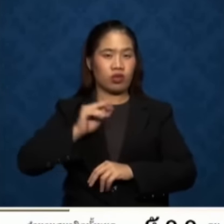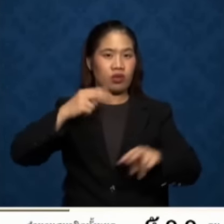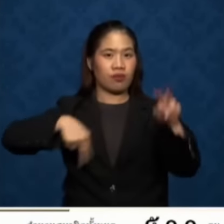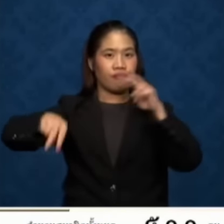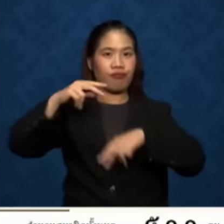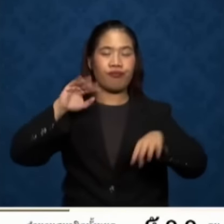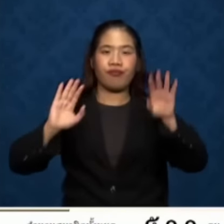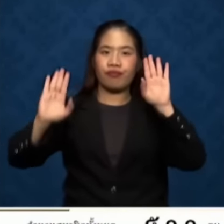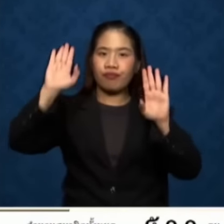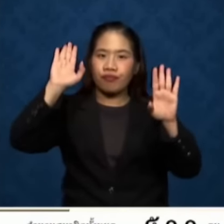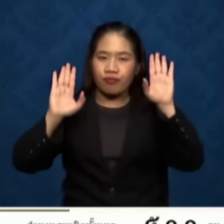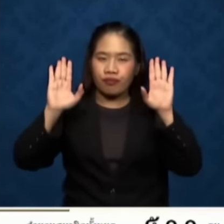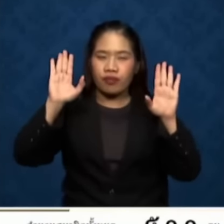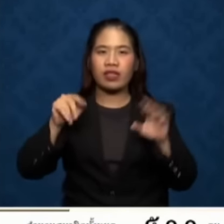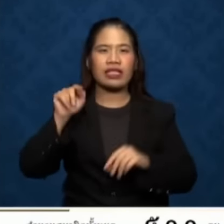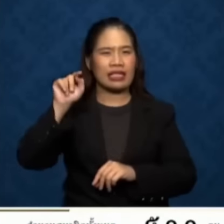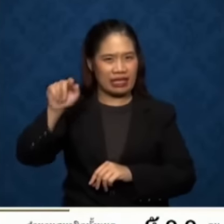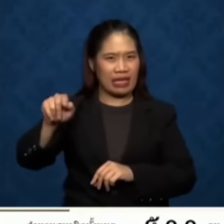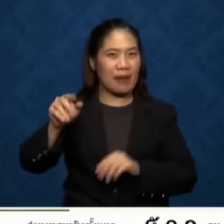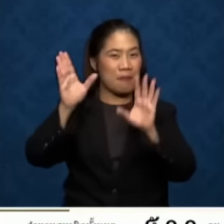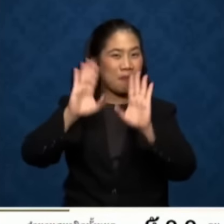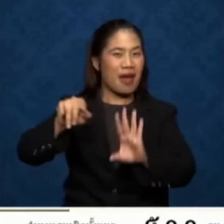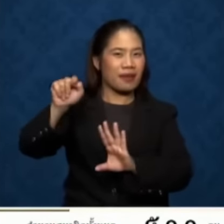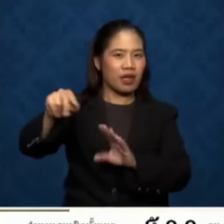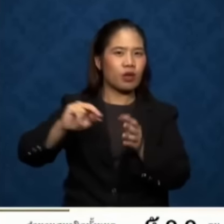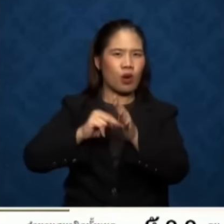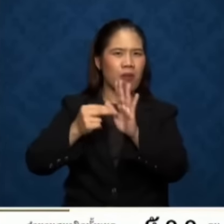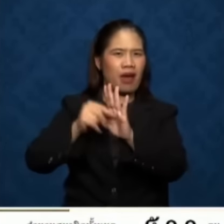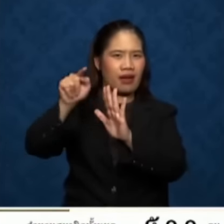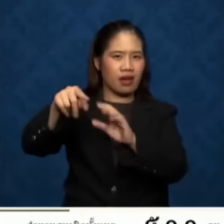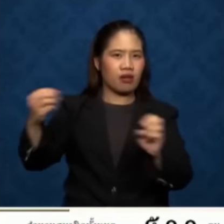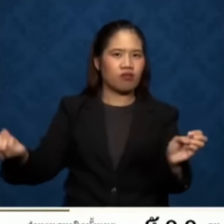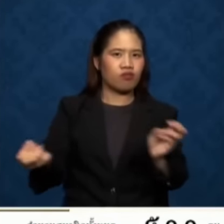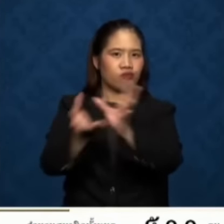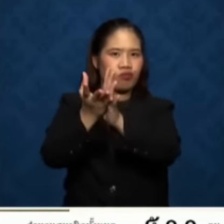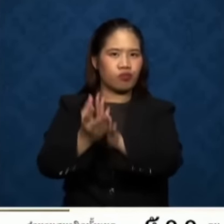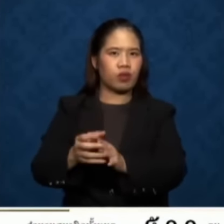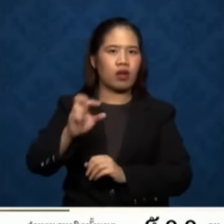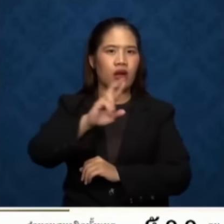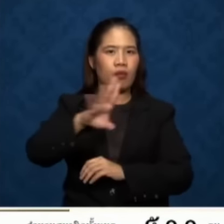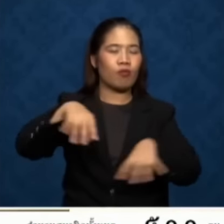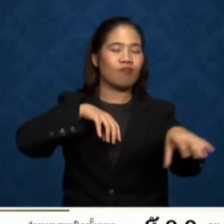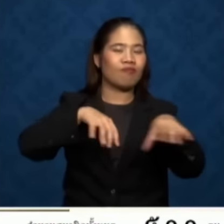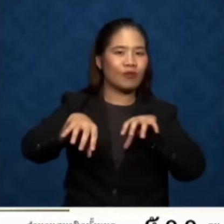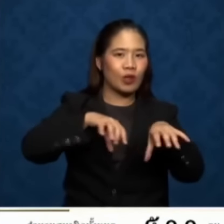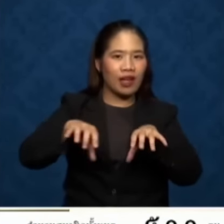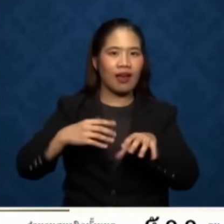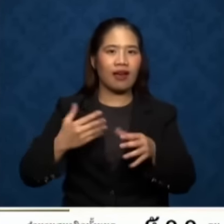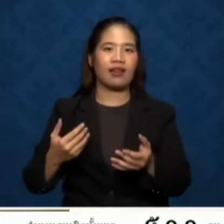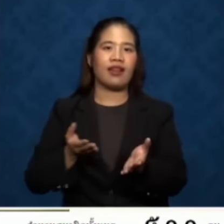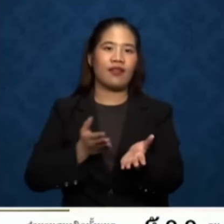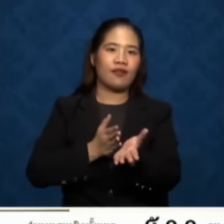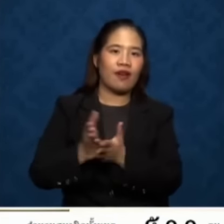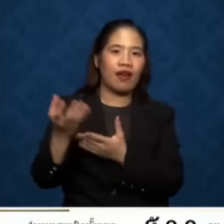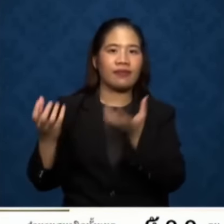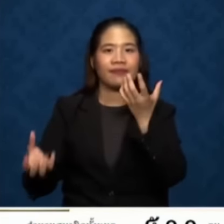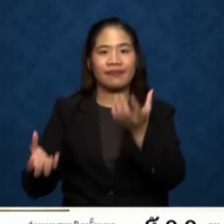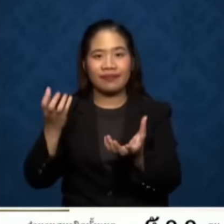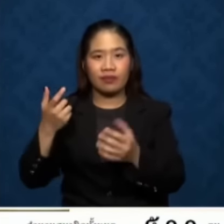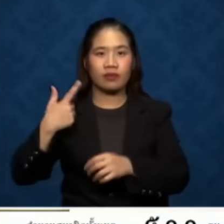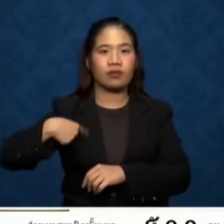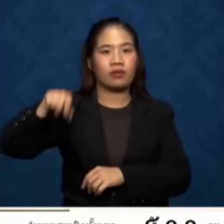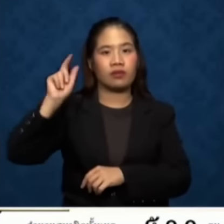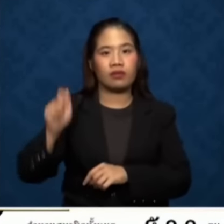ประชาธิปไตยอันนั้นคือการทำลายระบบทั้งบริหารทั้งฝ่ายนิติบัญญัติบริหารตุลา